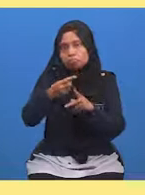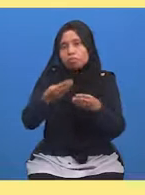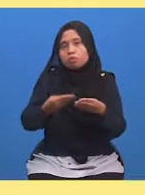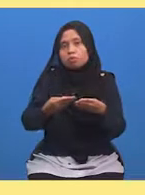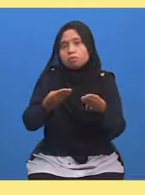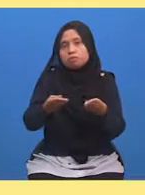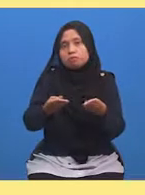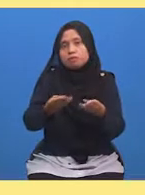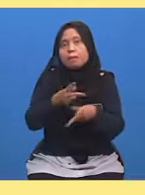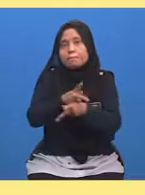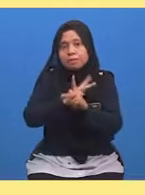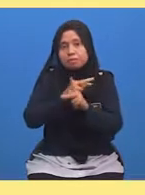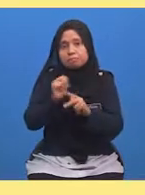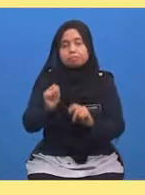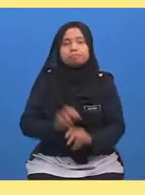perniagaan.